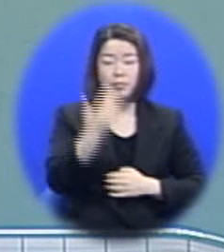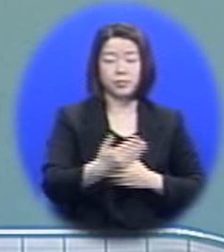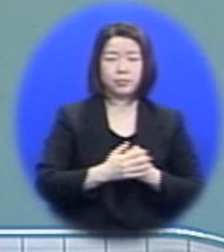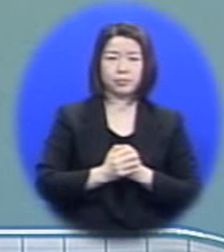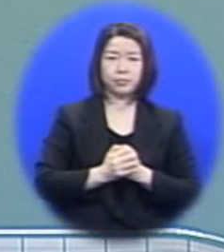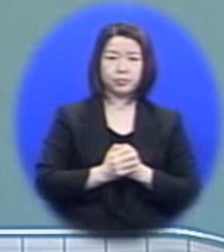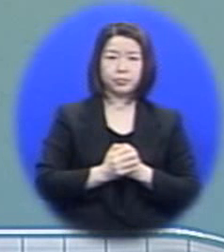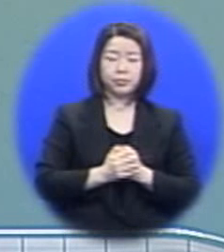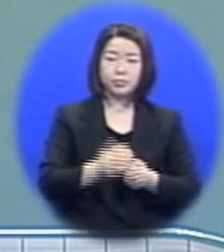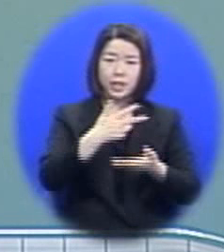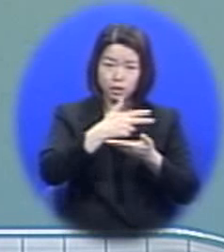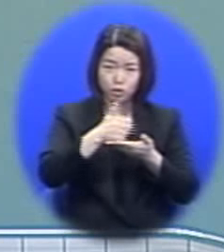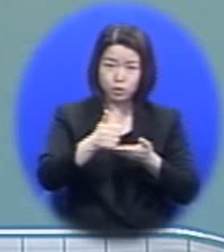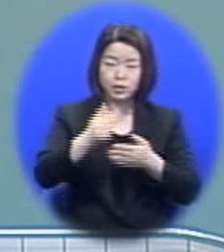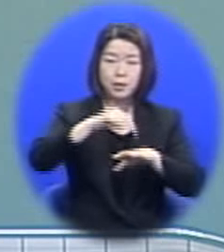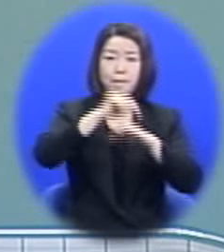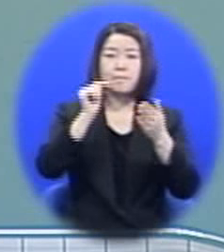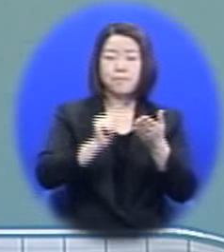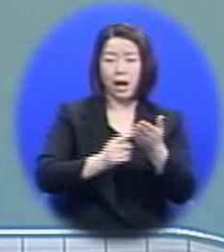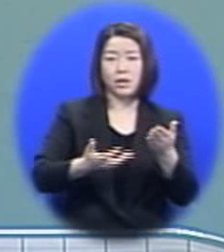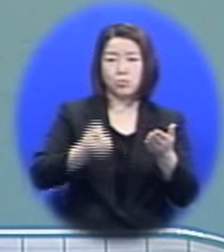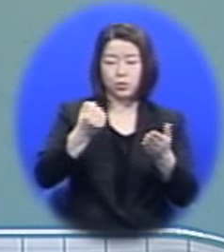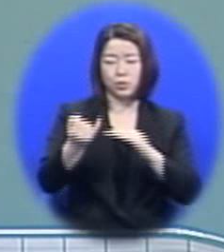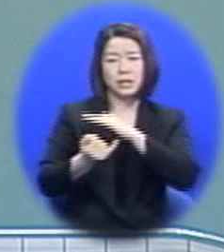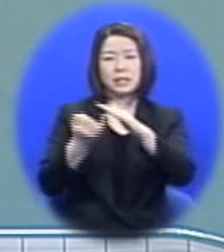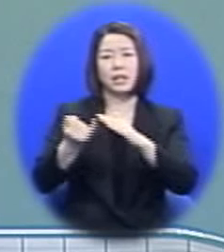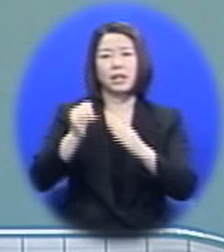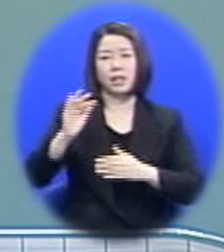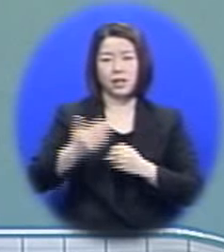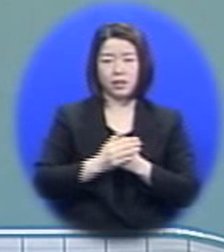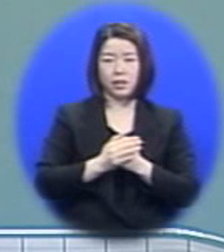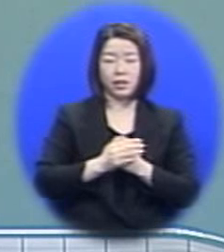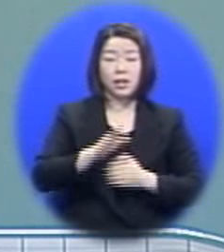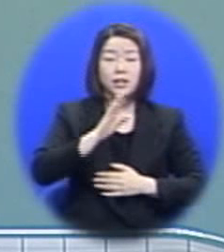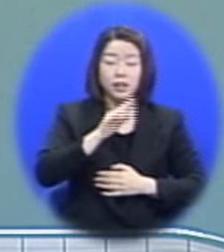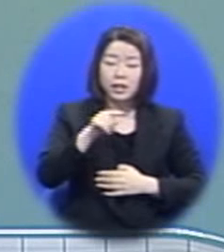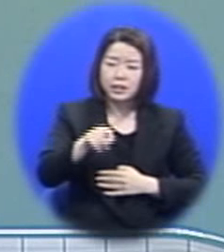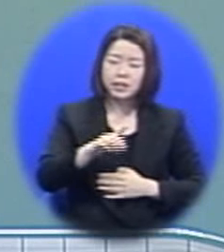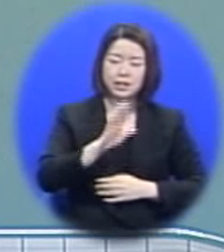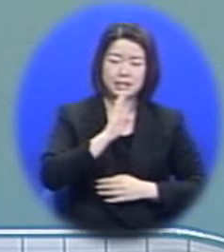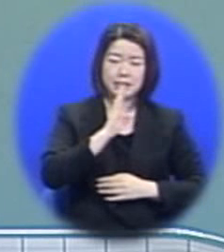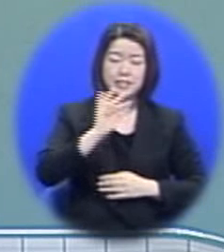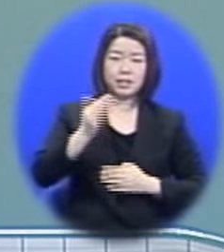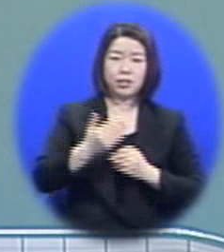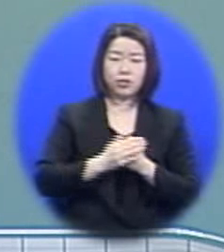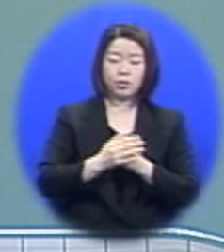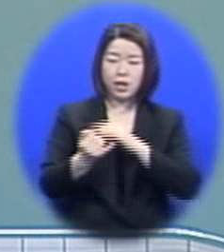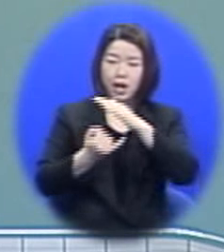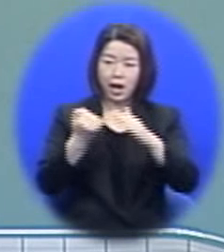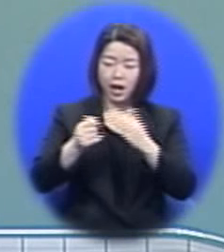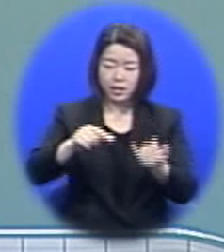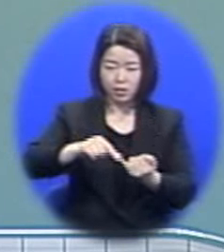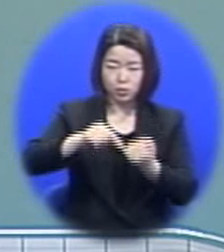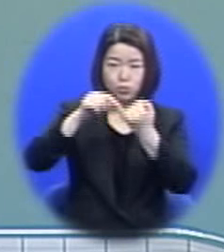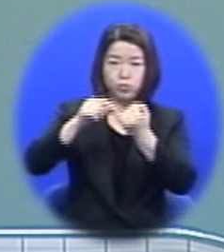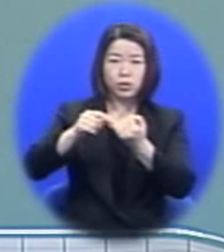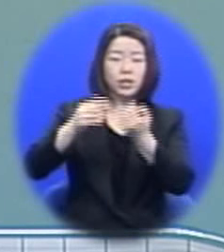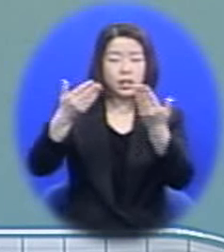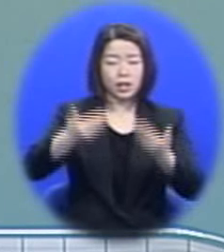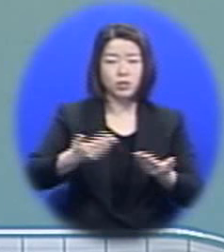보셨잖아요. 주님의 마음으로 하는 거예요. 그래야 그게 진짜예요. 그게 아내를 구원하는